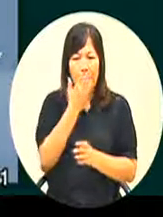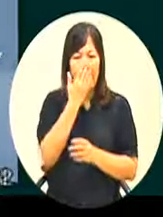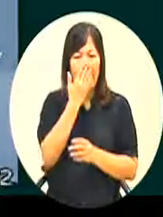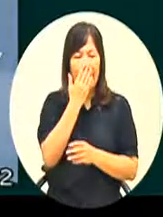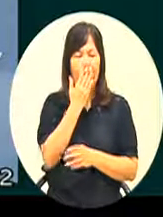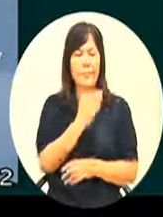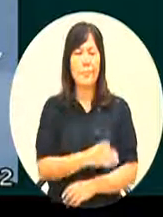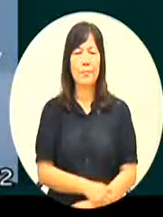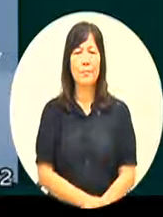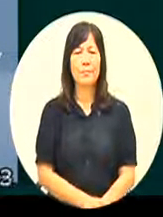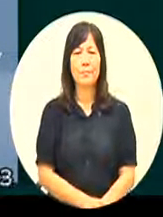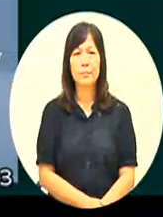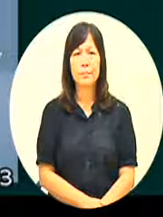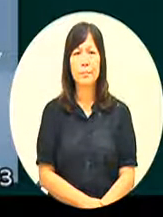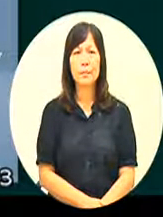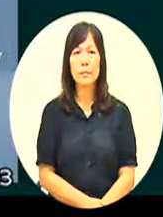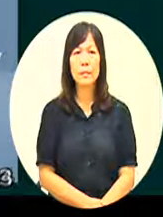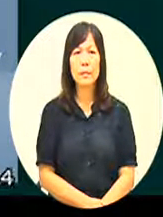讲，